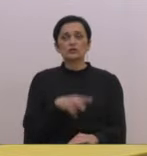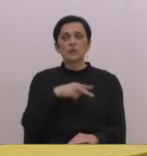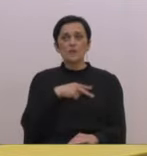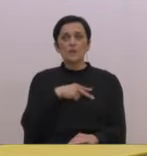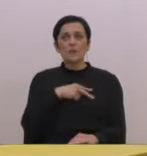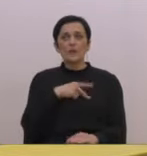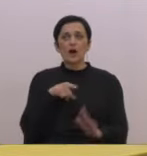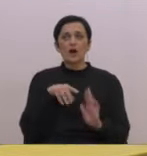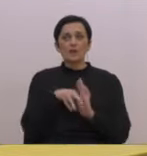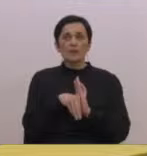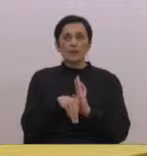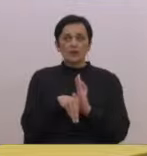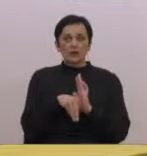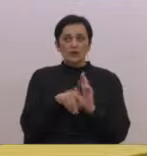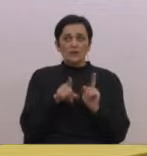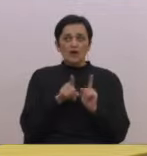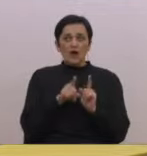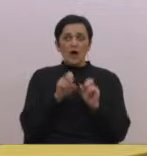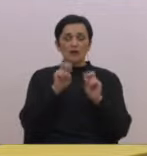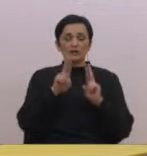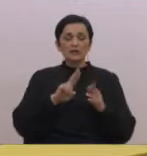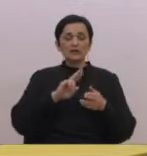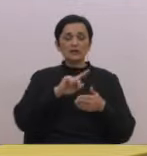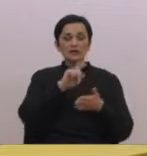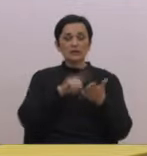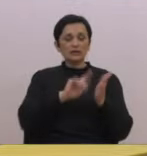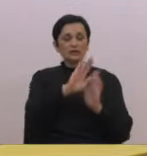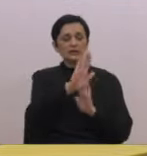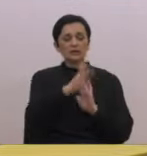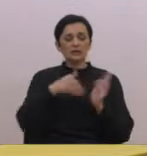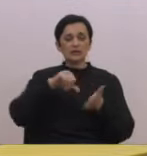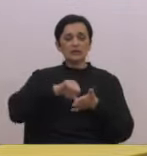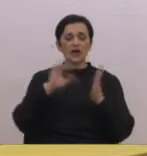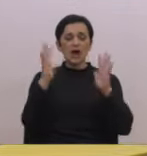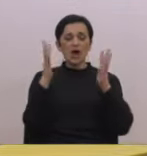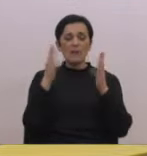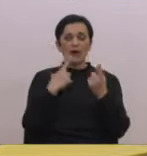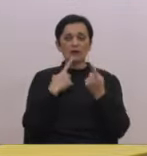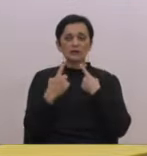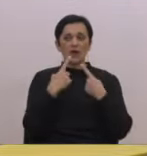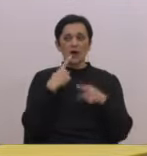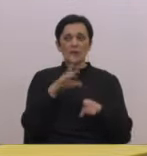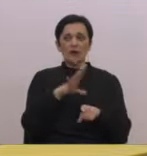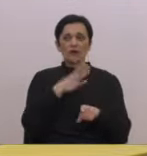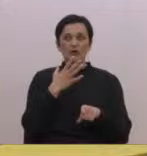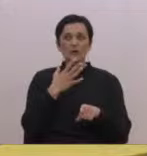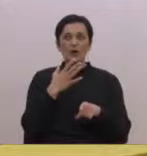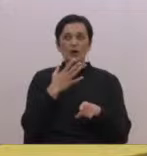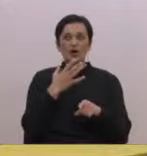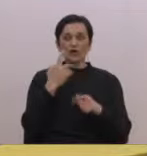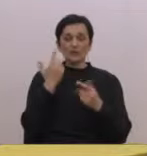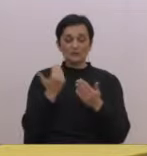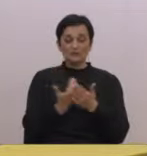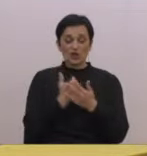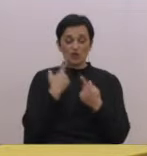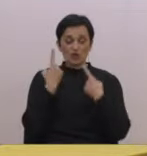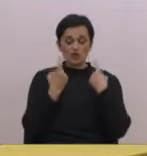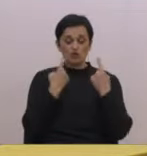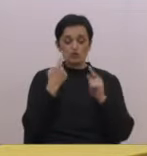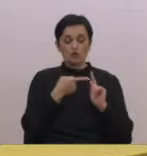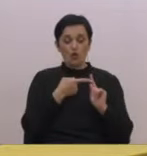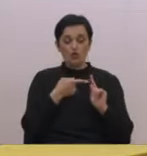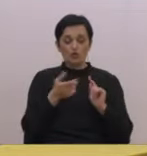parlamentში, ასევე ინტერპელაციის რეჟიმშიც ანაკლიაზე საუბარი. Უახლეს ინფორმაციით,